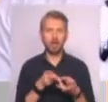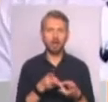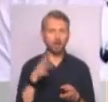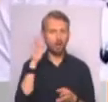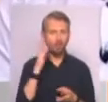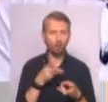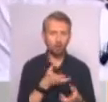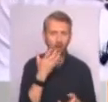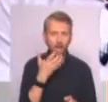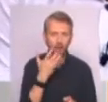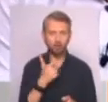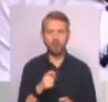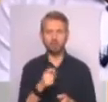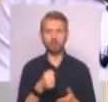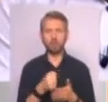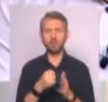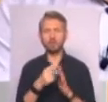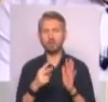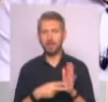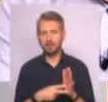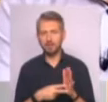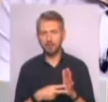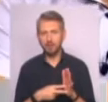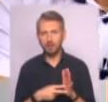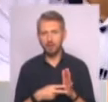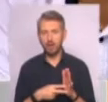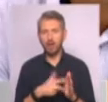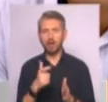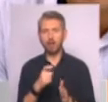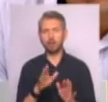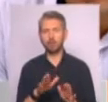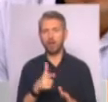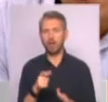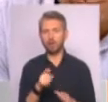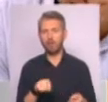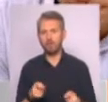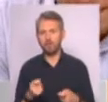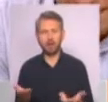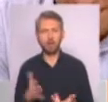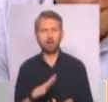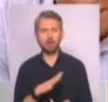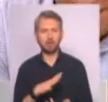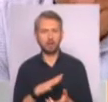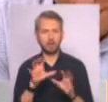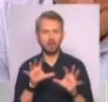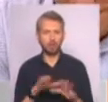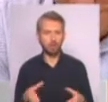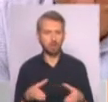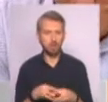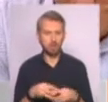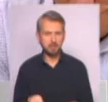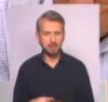греют и газовые, до 2017 только газовая плита. Это какой-то там был закон кабинета.